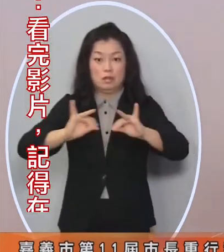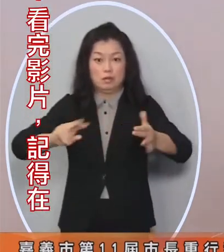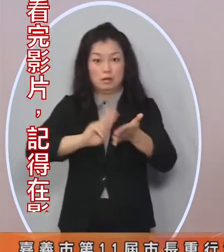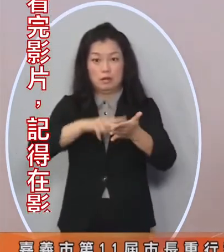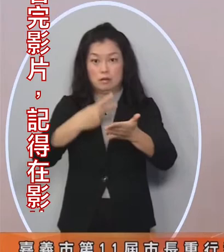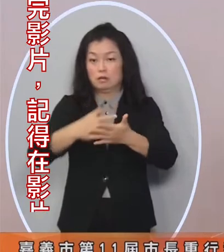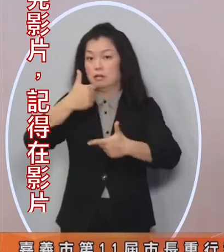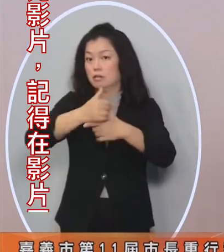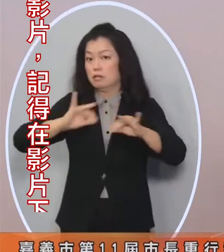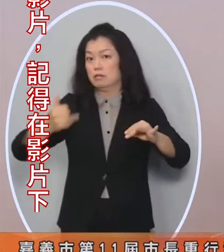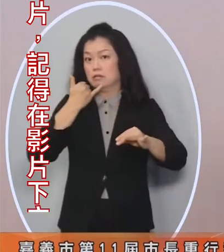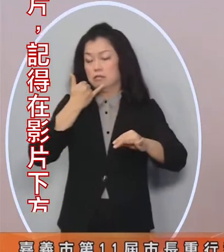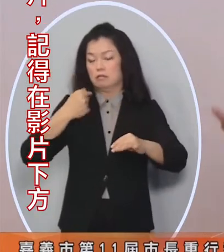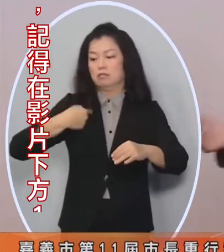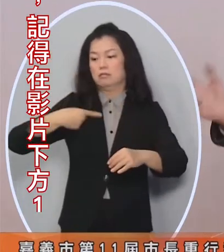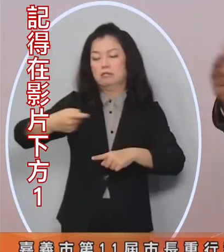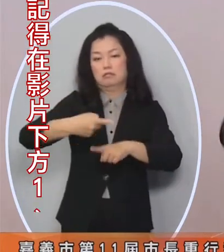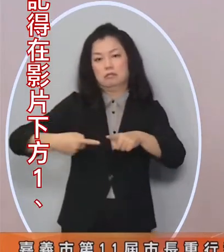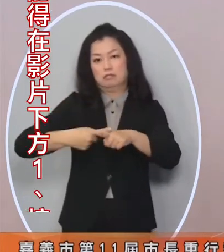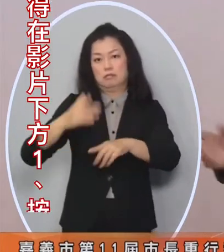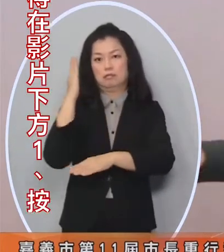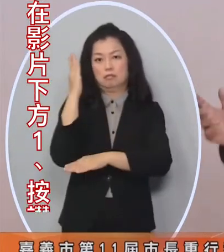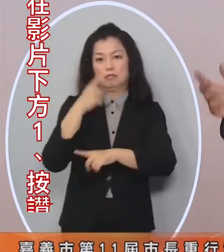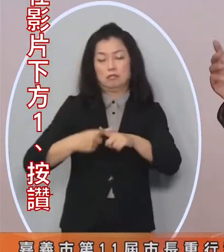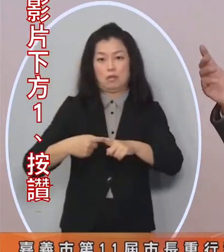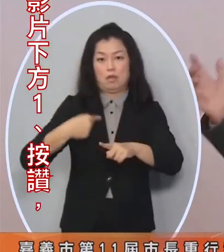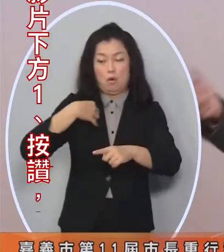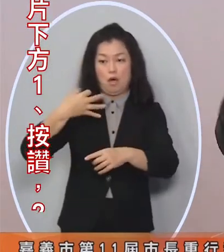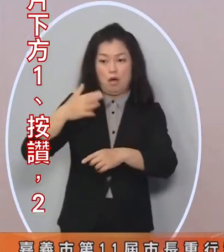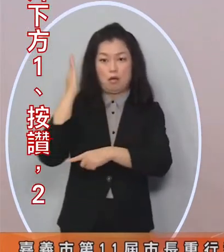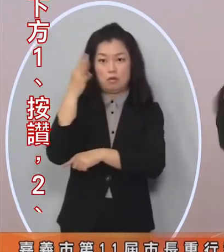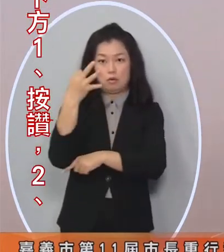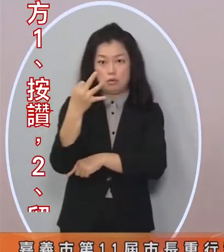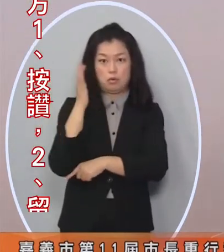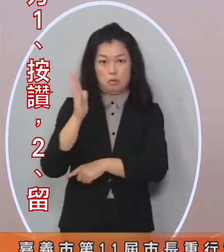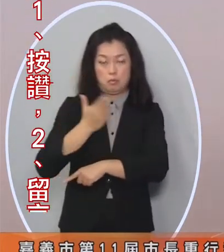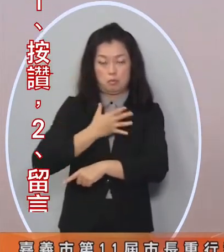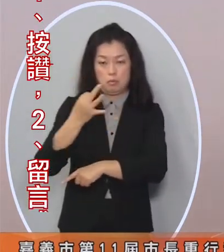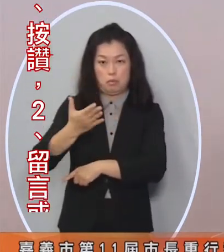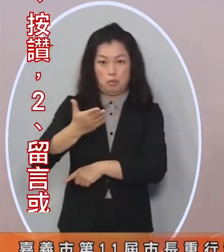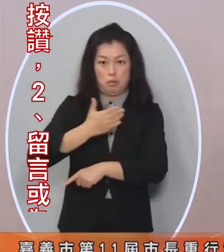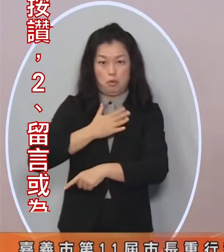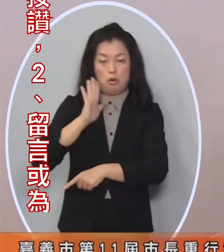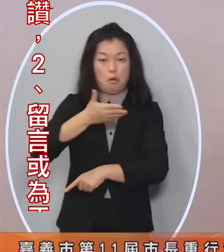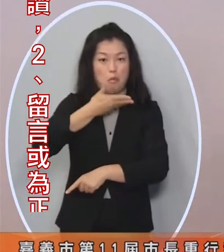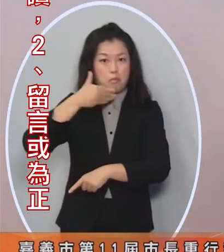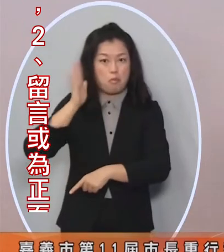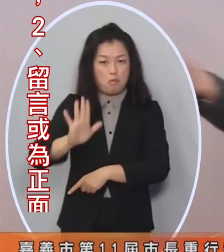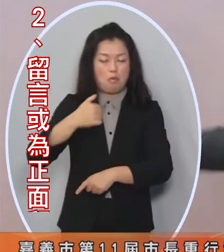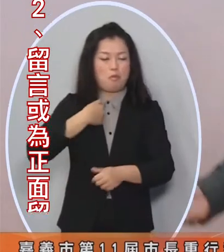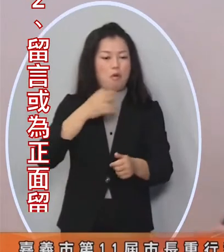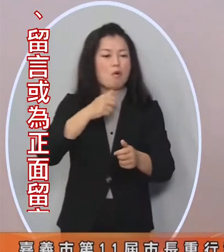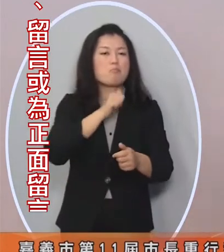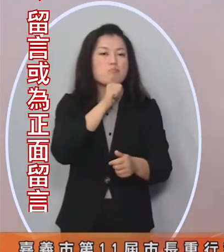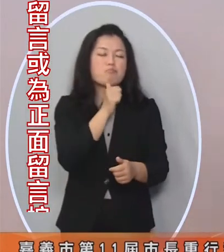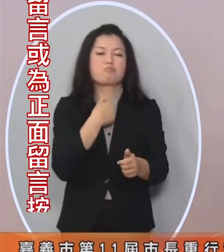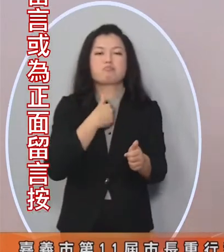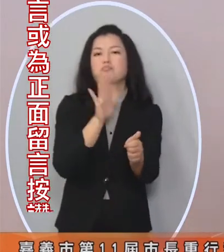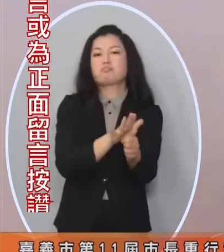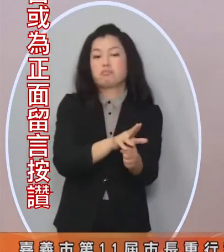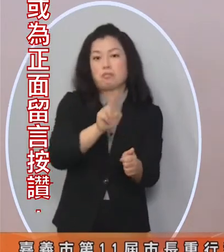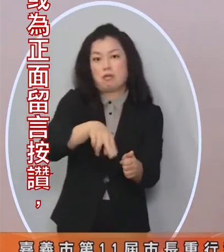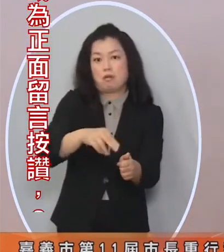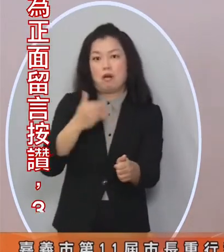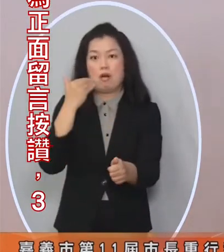政府一半，我政府够钱，哪来救这山的？啊，无救这山用嘴讲的，你无钱，维护人的分家几